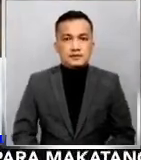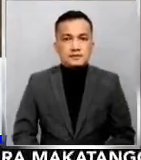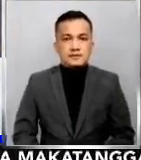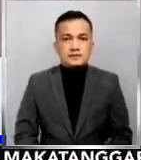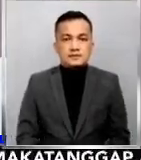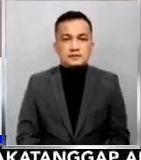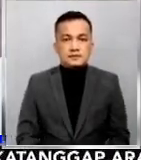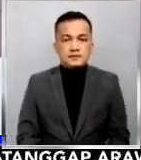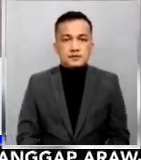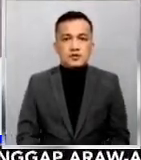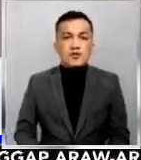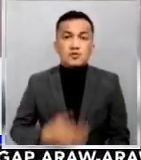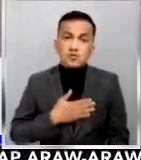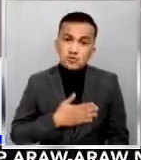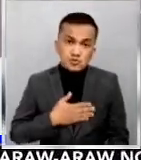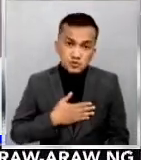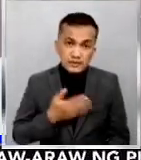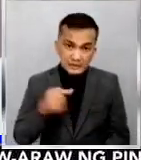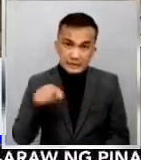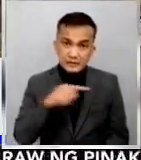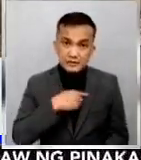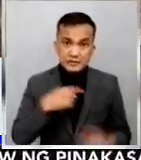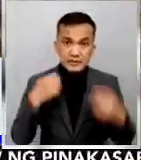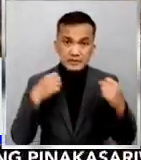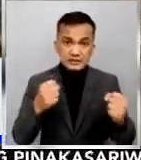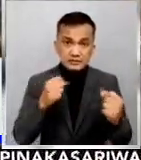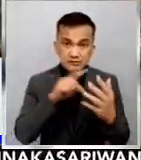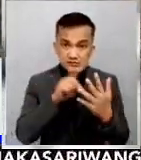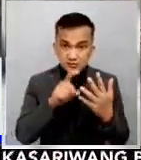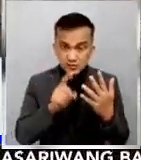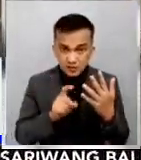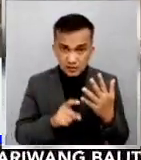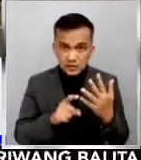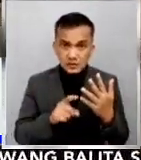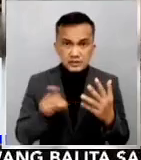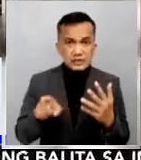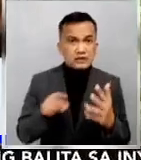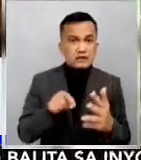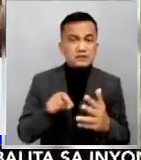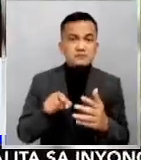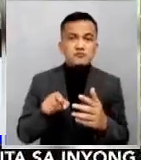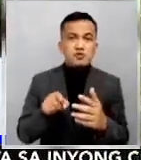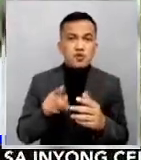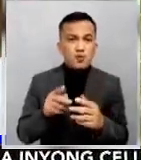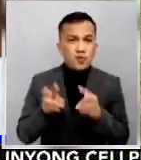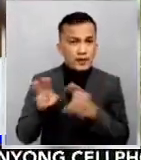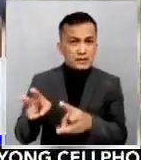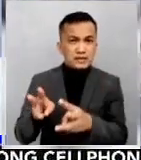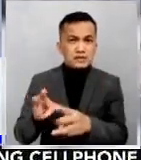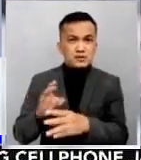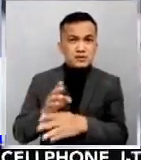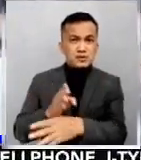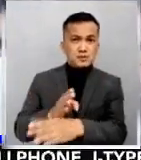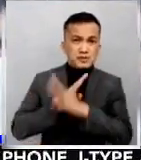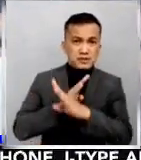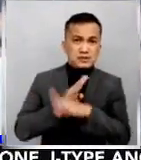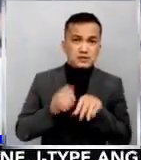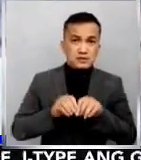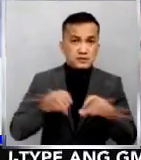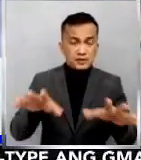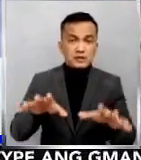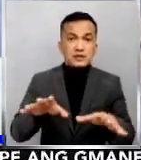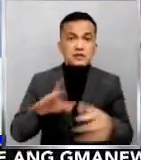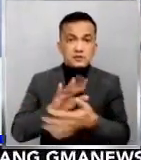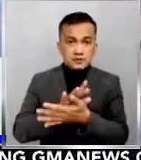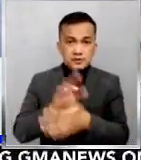Gustuhin man daw nating palakasin ang contact tracing na isa sa mga susi para masugpo ang pagkalat ng COVID-19 sa bansa. Mukhang mahirap pa rin